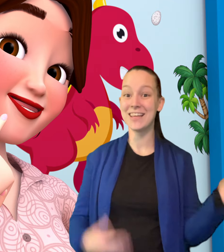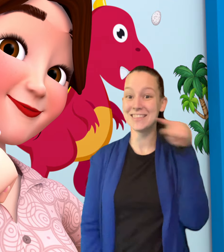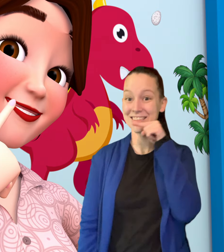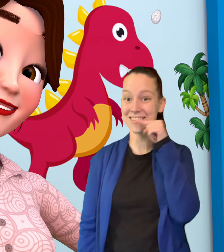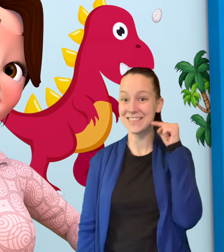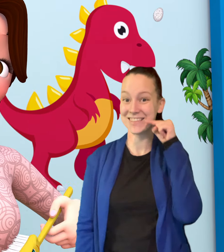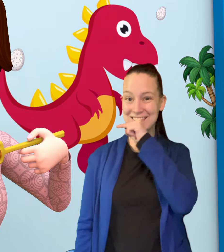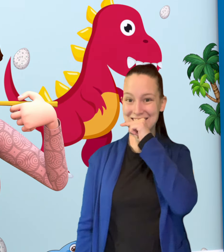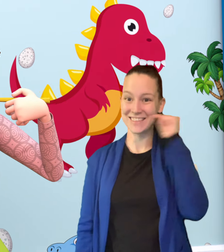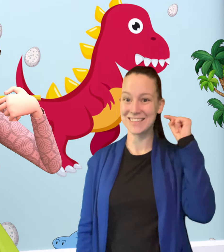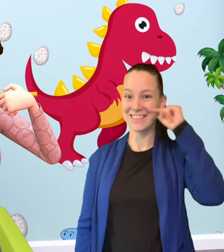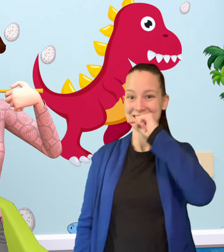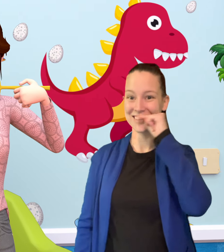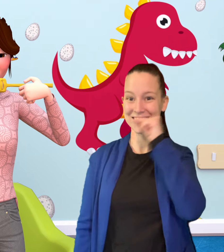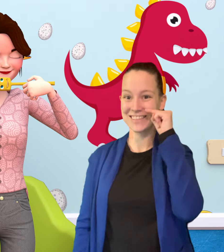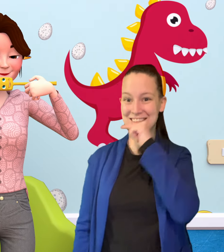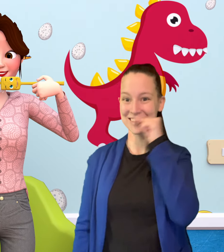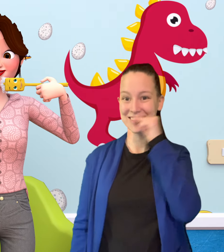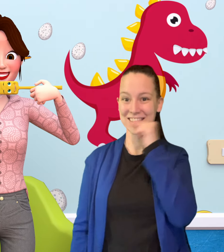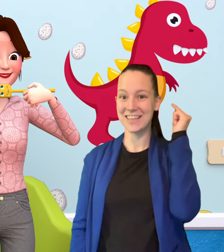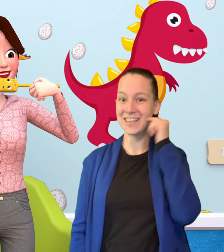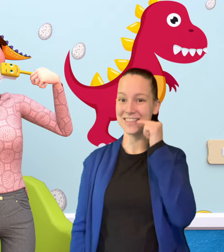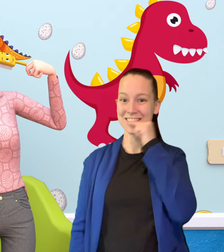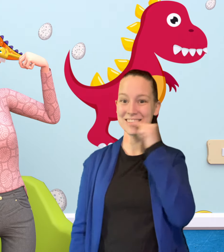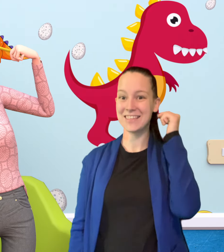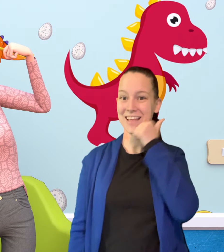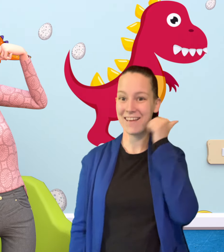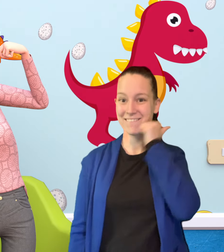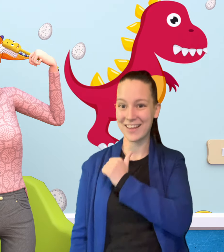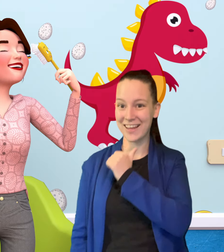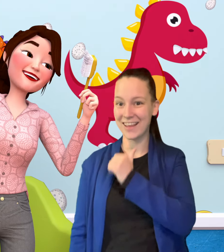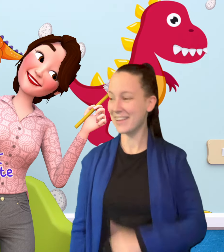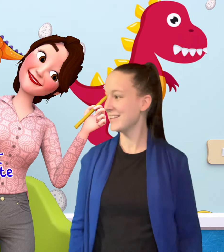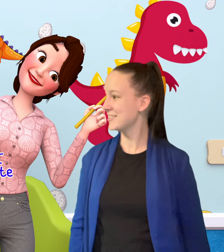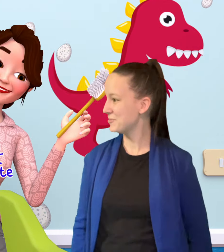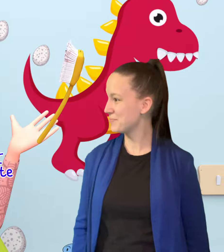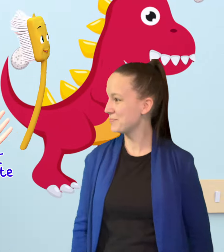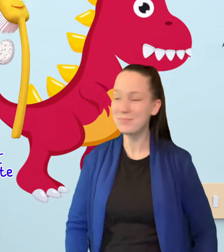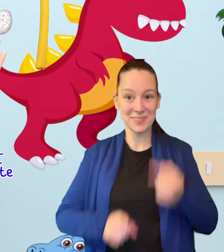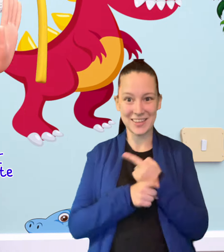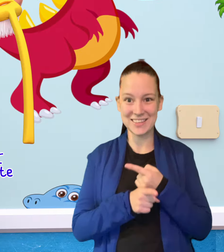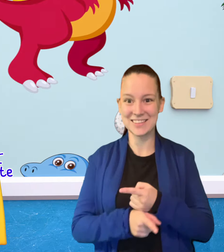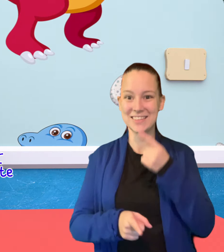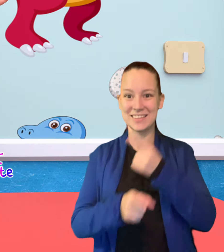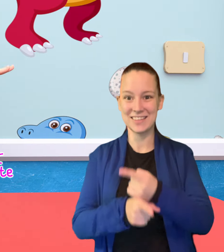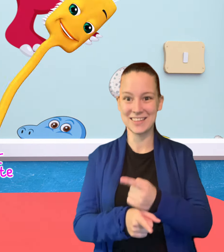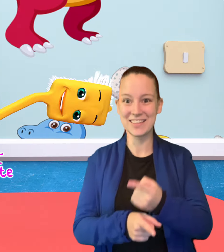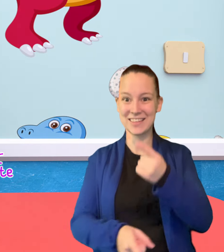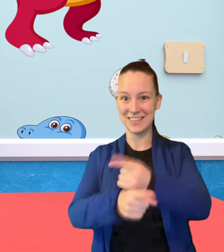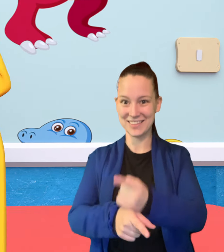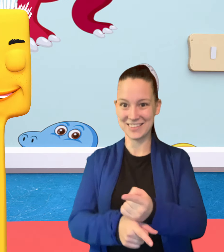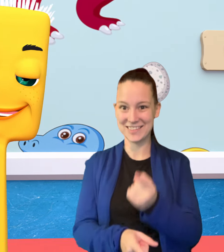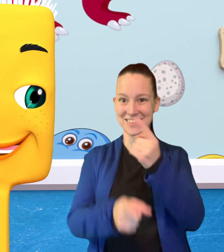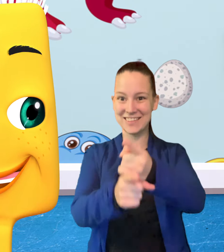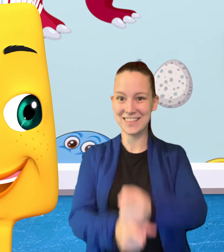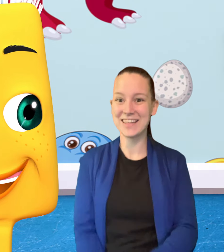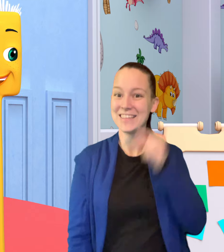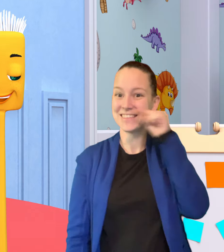歯を磨いて毎日ねちゃんとちゃんと磨い